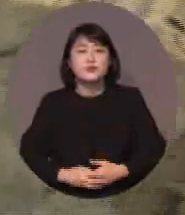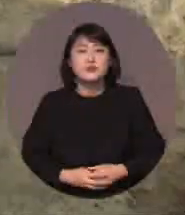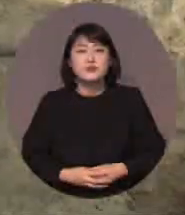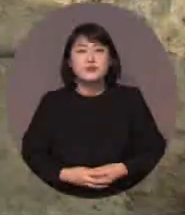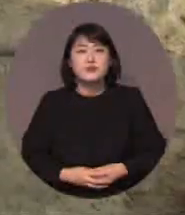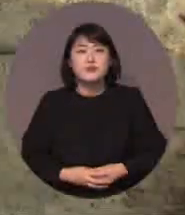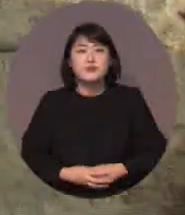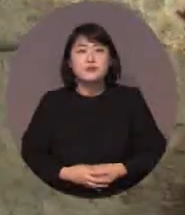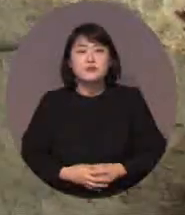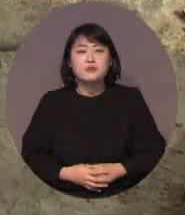이승섭입니다